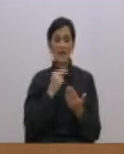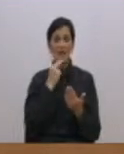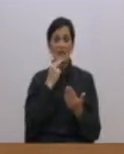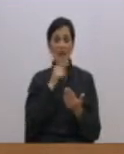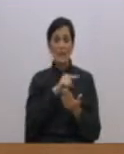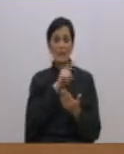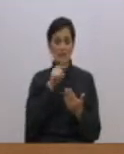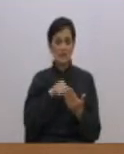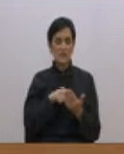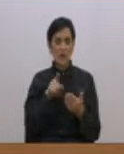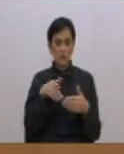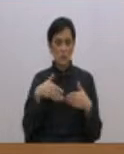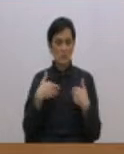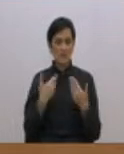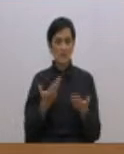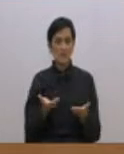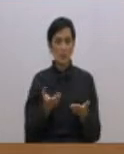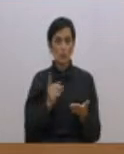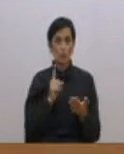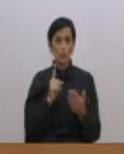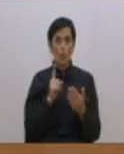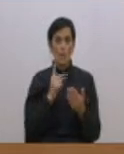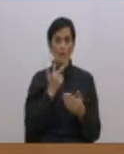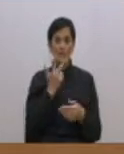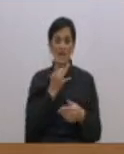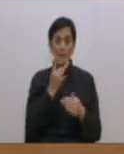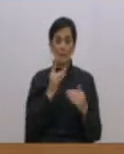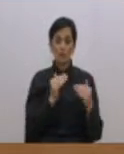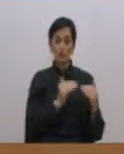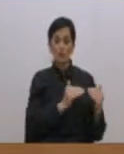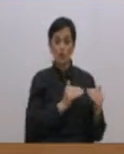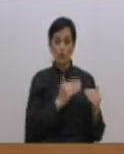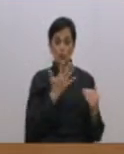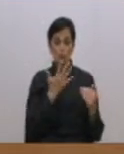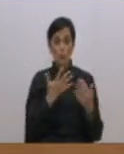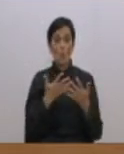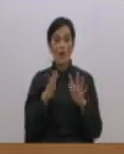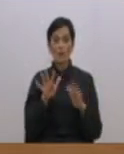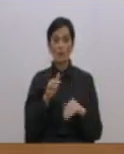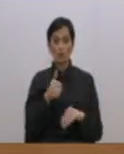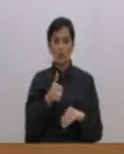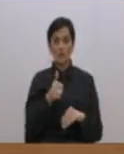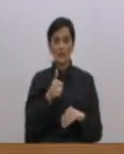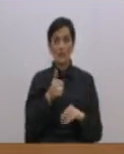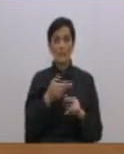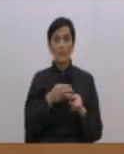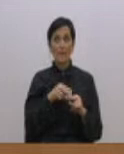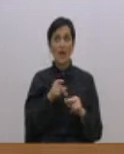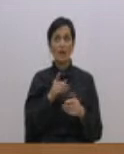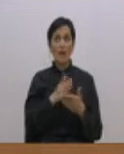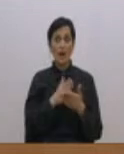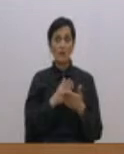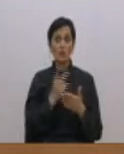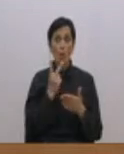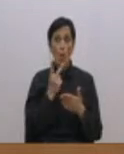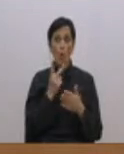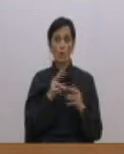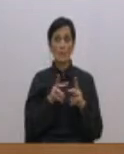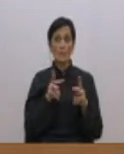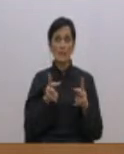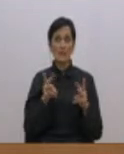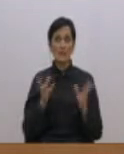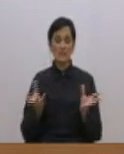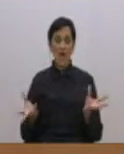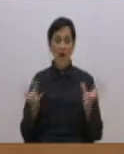რაც მისასალმებელია, რომ მინიმუმ 3ჯერ და თუ მეტჯერ, რა თქმა უნდა, კარგია. Ამაზე არსებობს ორი მინისტრის ერთობლივი